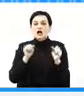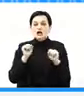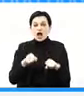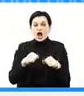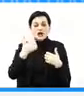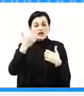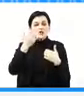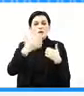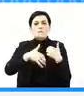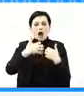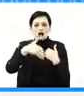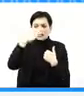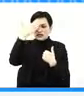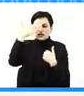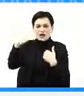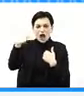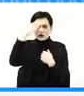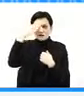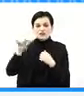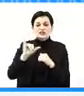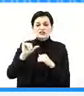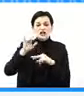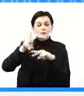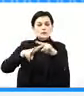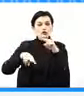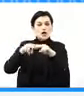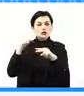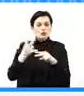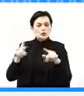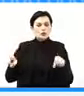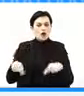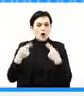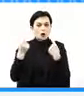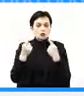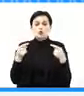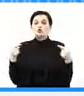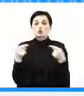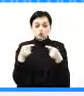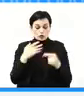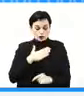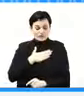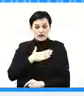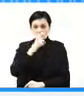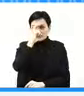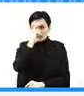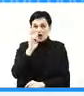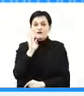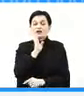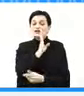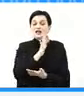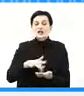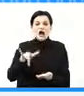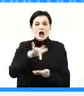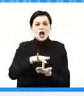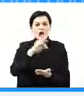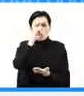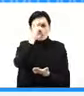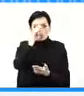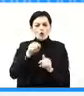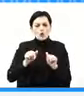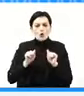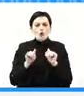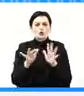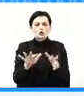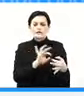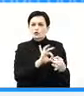პარკები გასხვისებული, სადაც მშენებლობები უნდა განხორციელებულიყო და ზუსტად ჩვენმა მთავრობამ, დედაქალაქის მთავრობამ მოახდინა